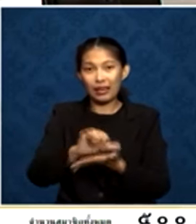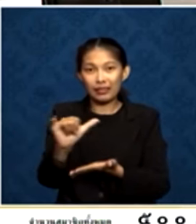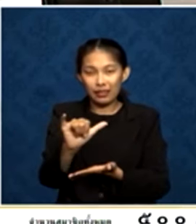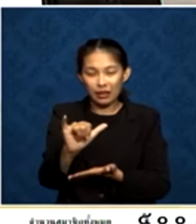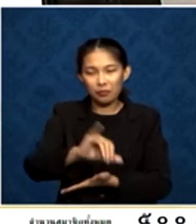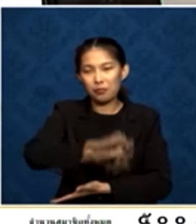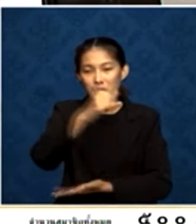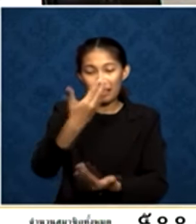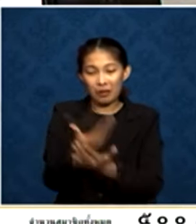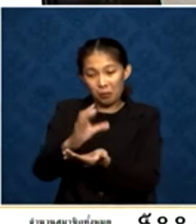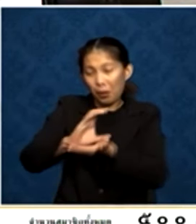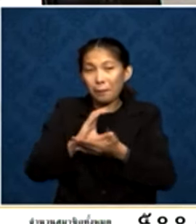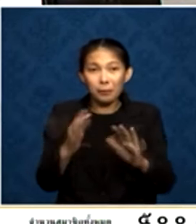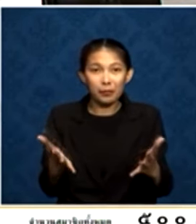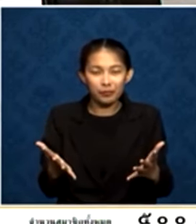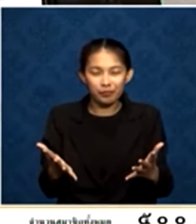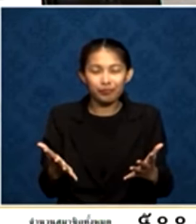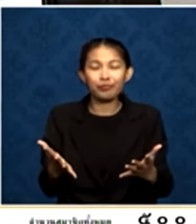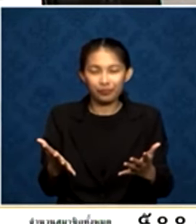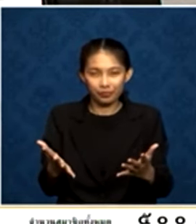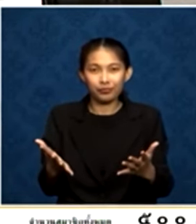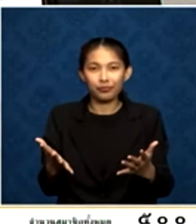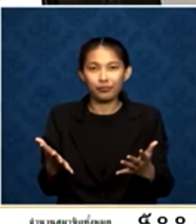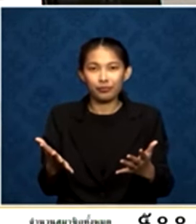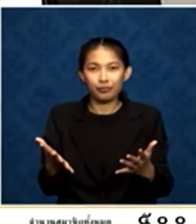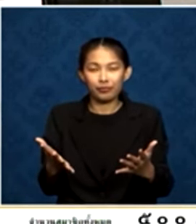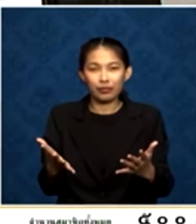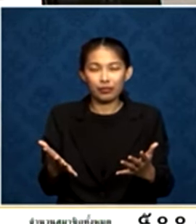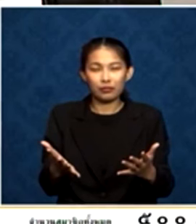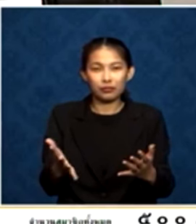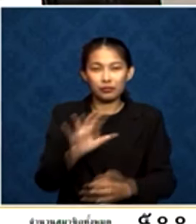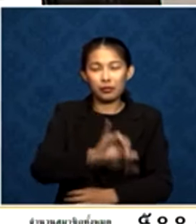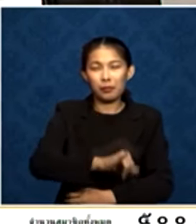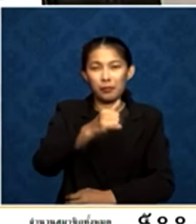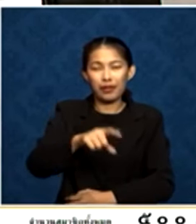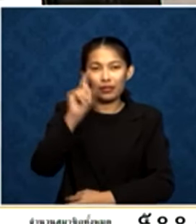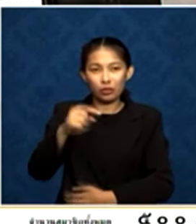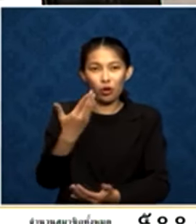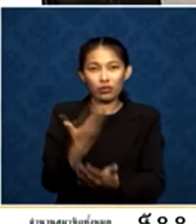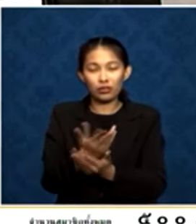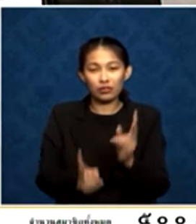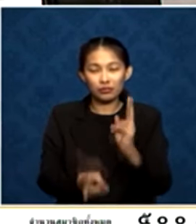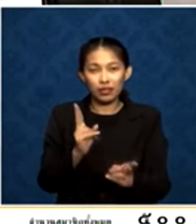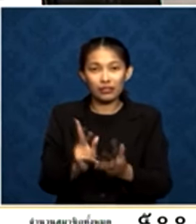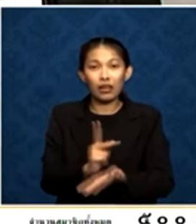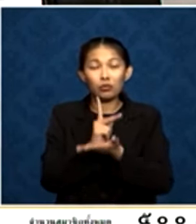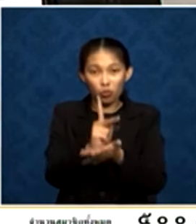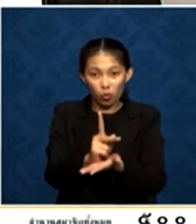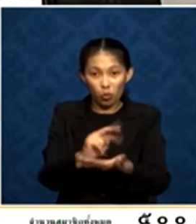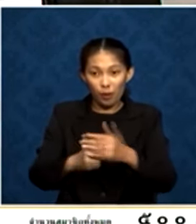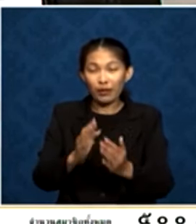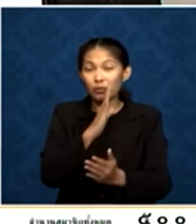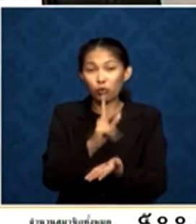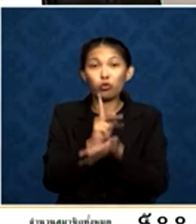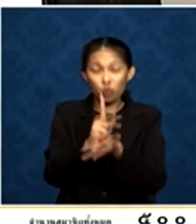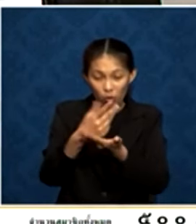บประมาณก็ยังไม่ได้อีกท่านประทานคะอาจจะต้องมีการตัดเงินกู้ยืมของเดกที่เข้าโครงการไปแล้วซ